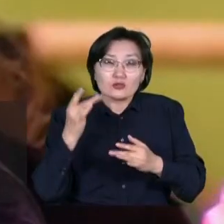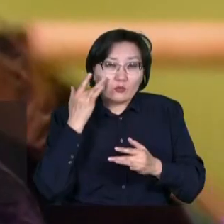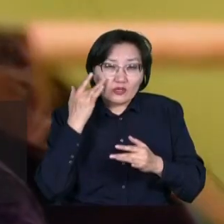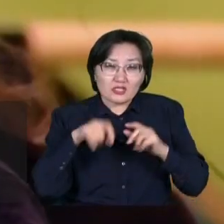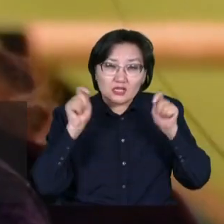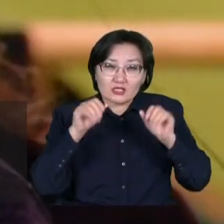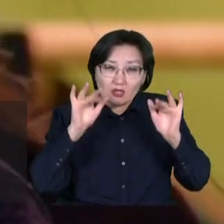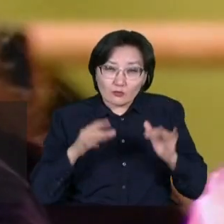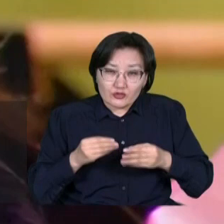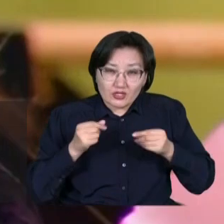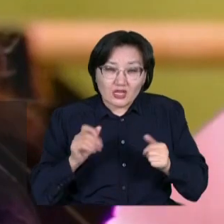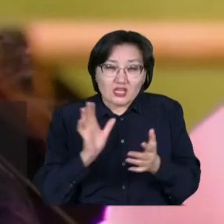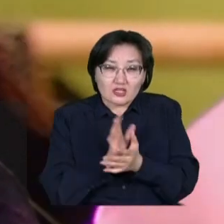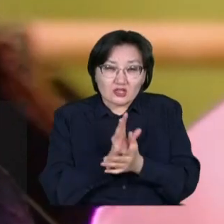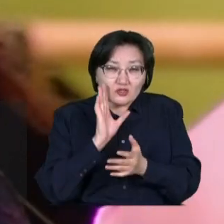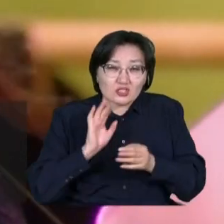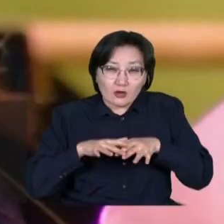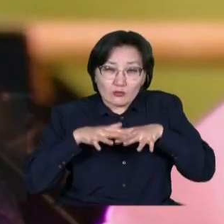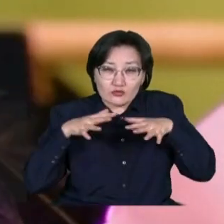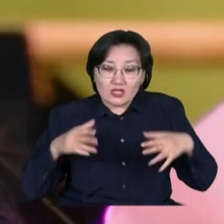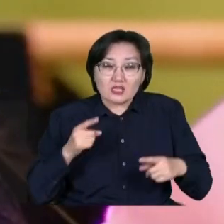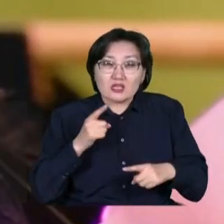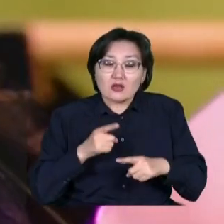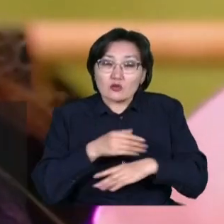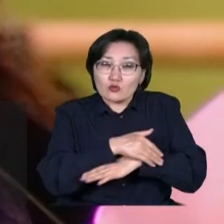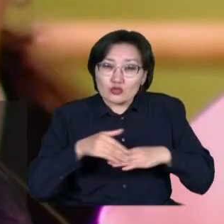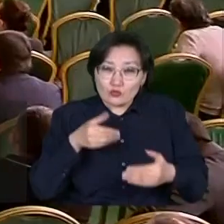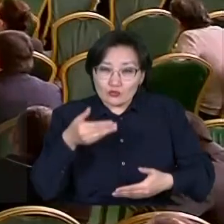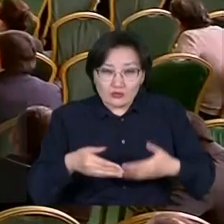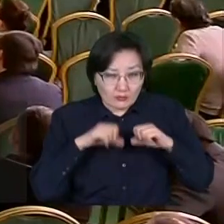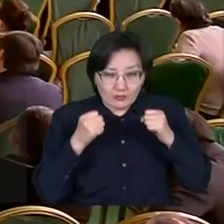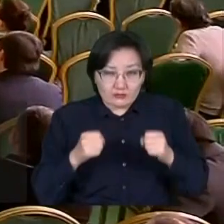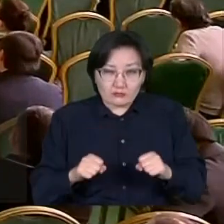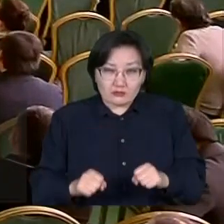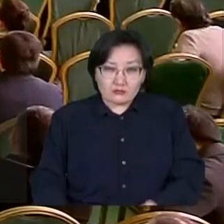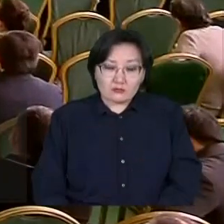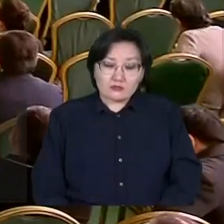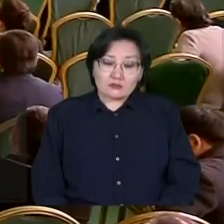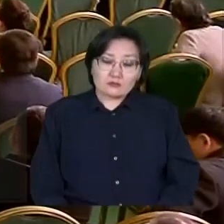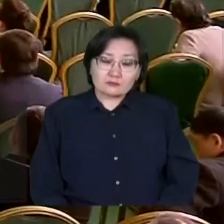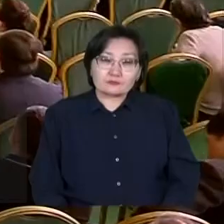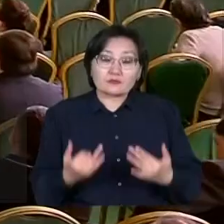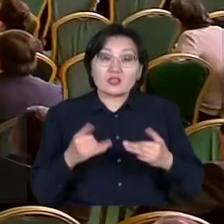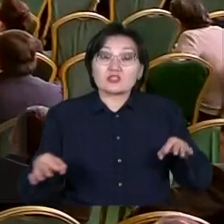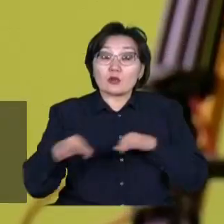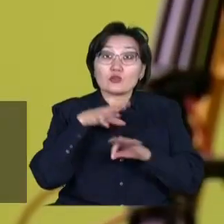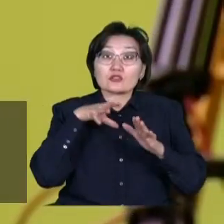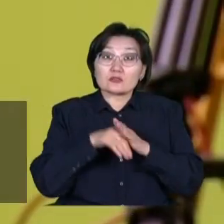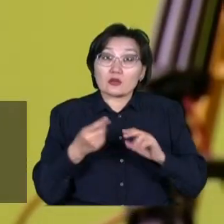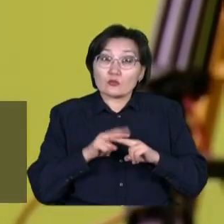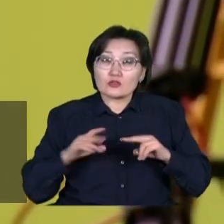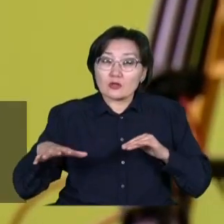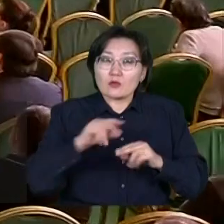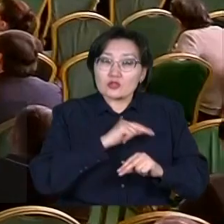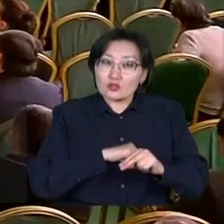мен қар еріген кезде лай су жолға шығады. Қиылыстан өту тіпті мүмкін емес. В рамках проекта работы предусматривается. Жоба аясында бұл аймақта